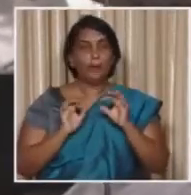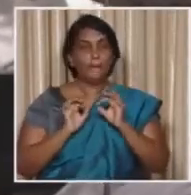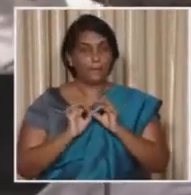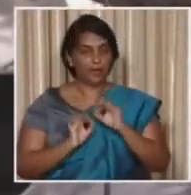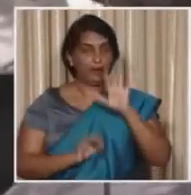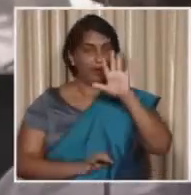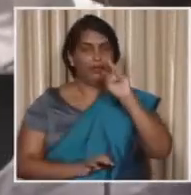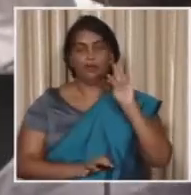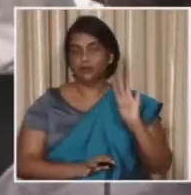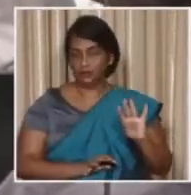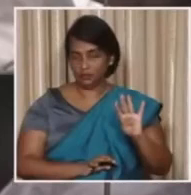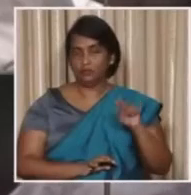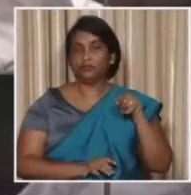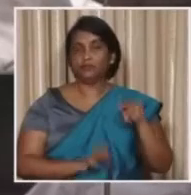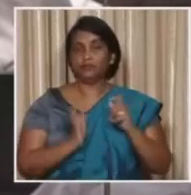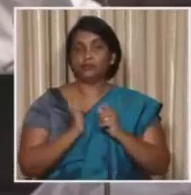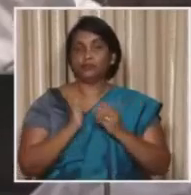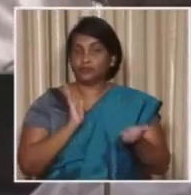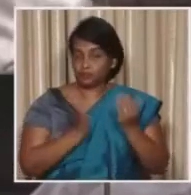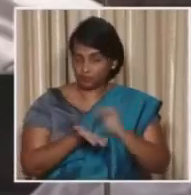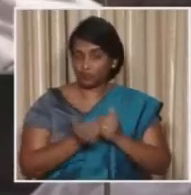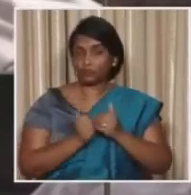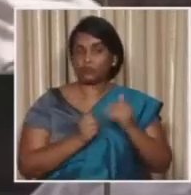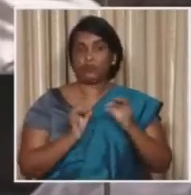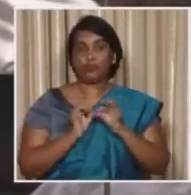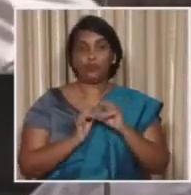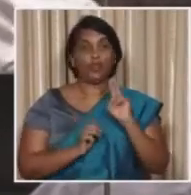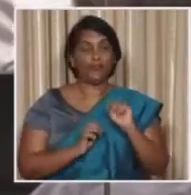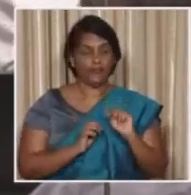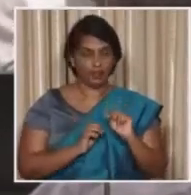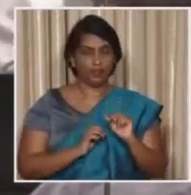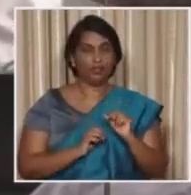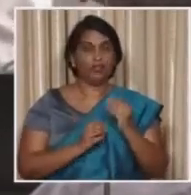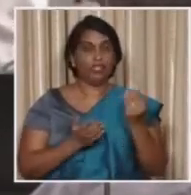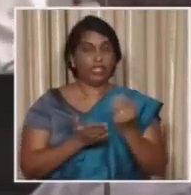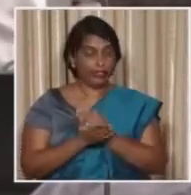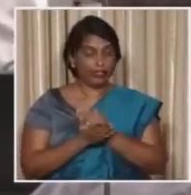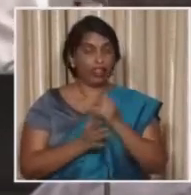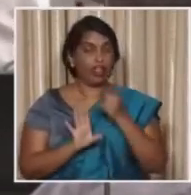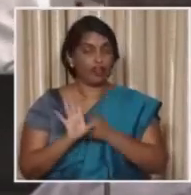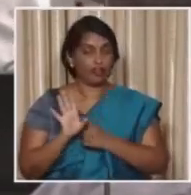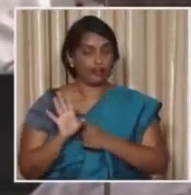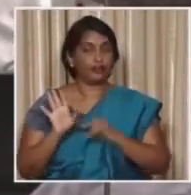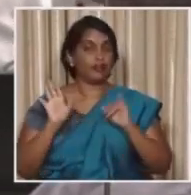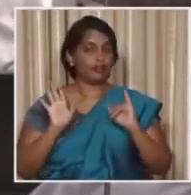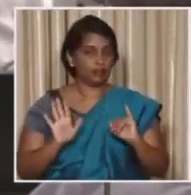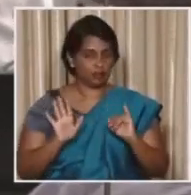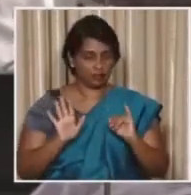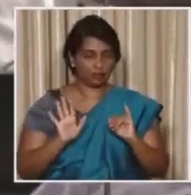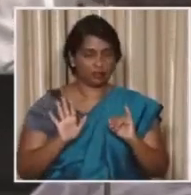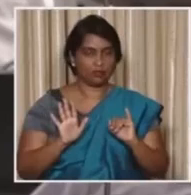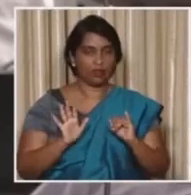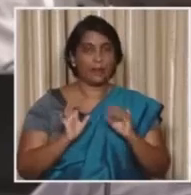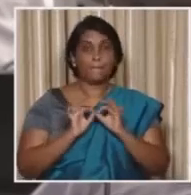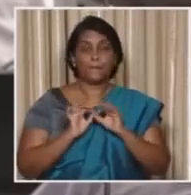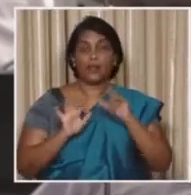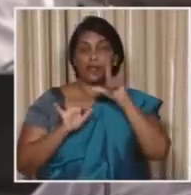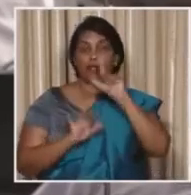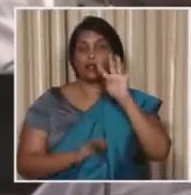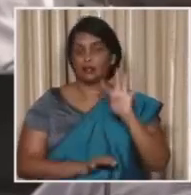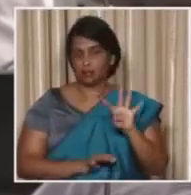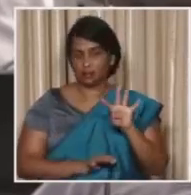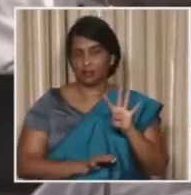54ට ගියා. මේ ණය ප්‍රමාණය වැඩිව තවත් බිලියන 20කින් ඉතුරු අවුරුදු 6 තුල බිලියන 74ට